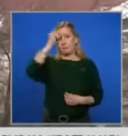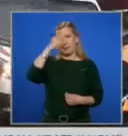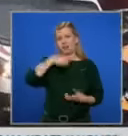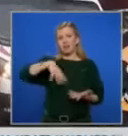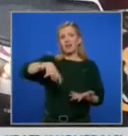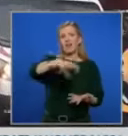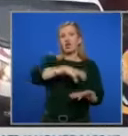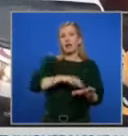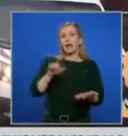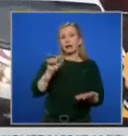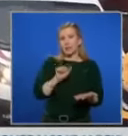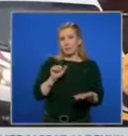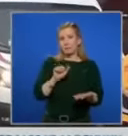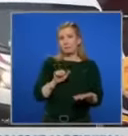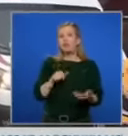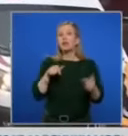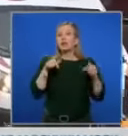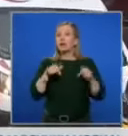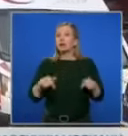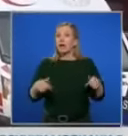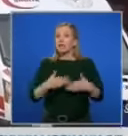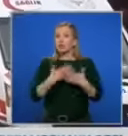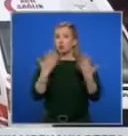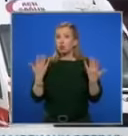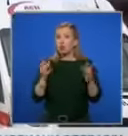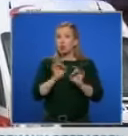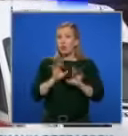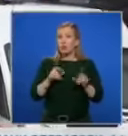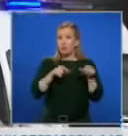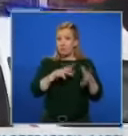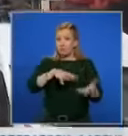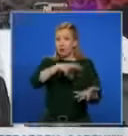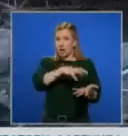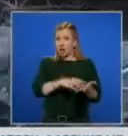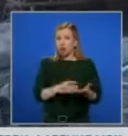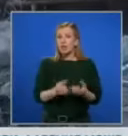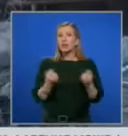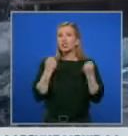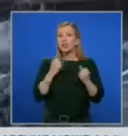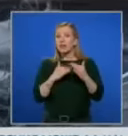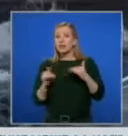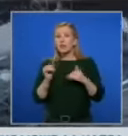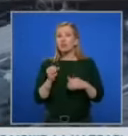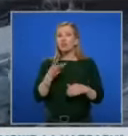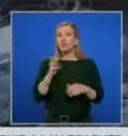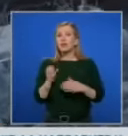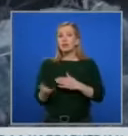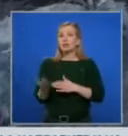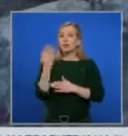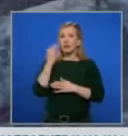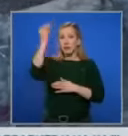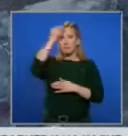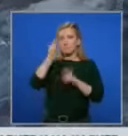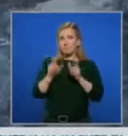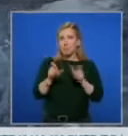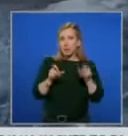БНТ заместник-председателят на ДПС Ахмед Ахмедов съобщи, че в този район живеят повече от 30 000 български изселници. Голяма част